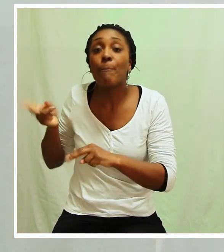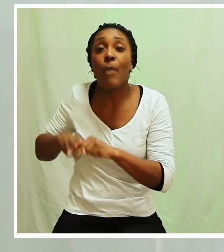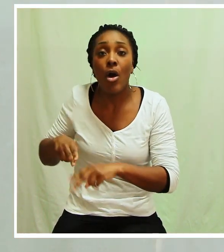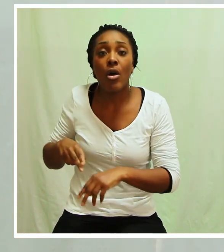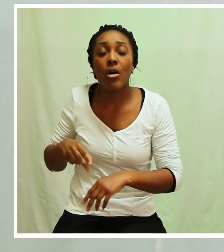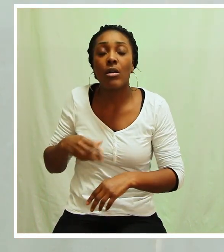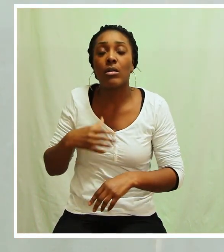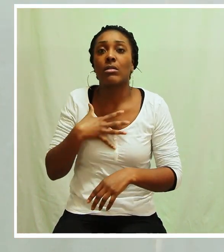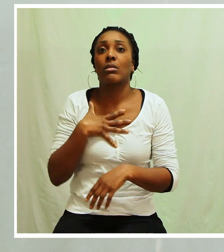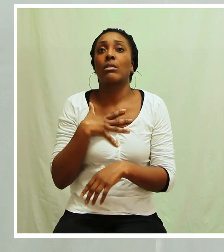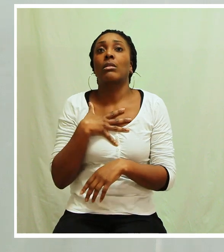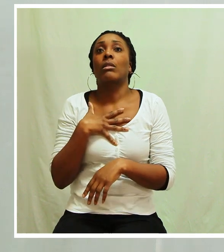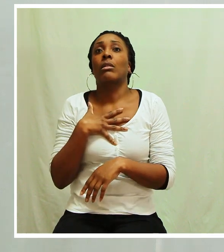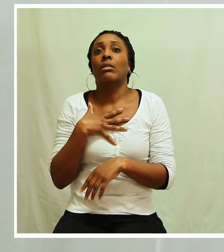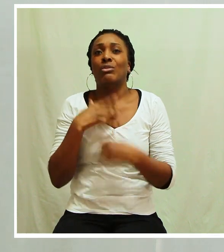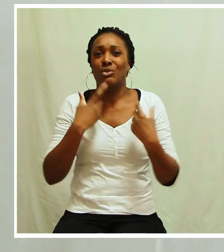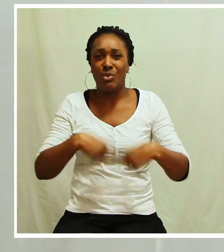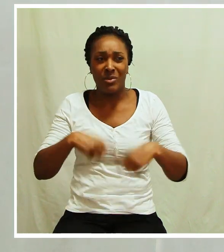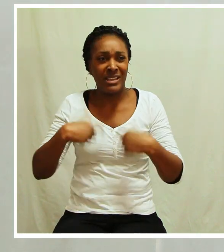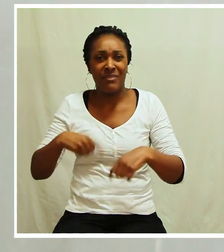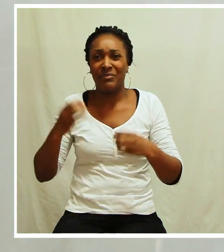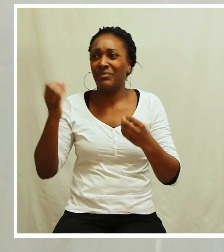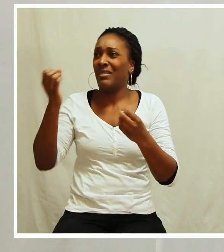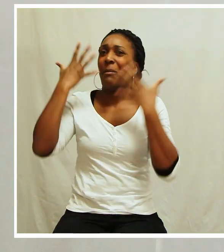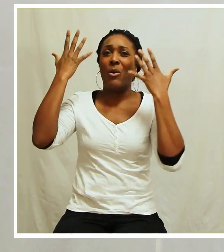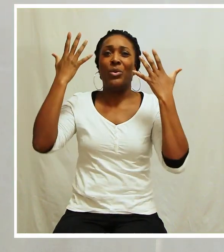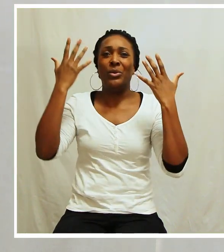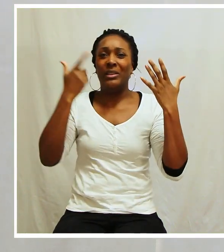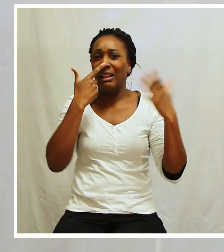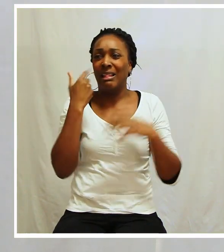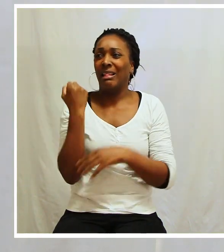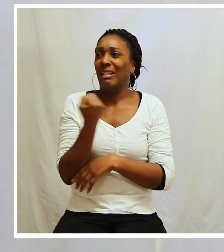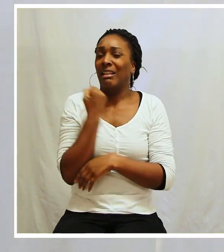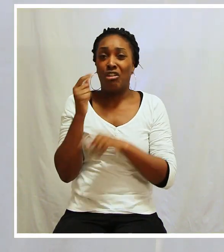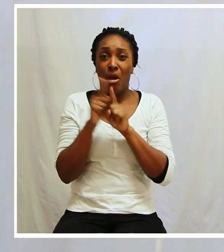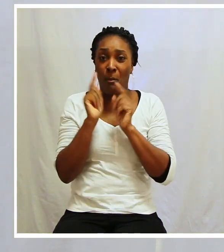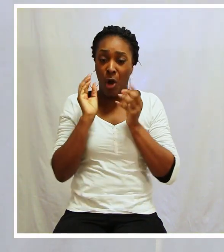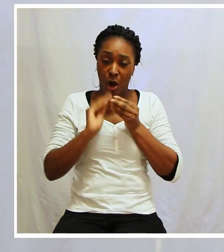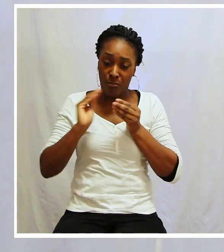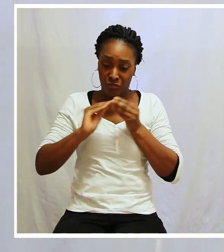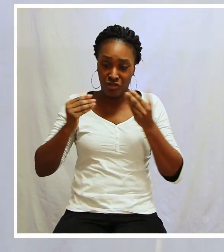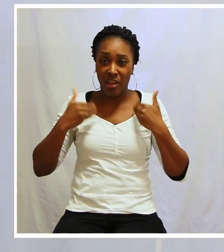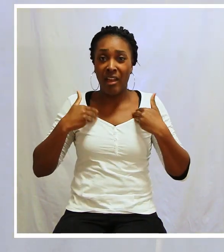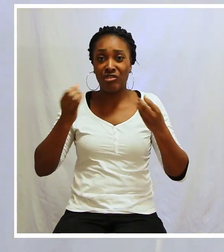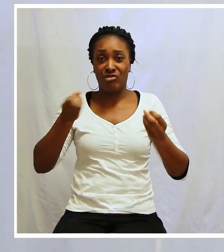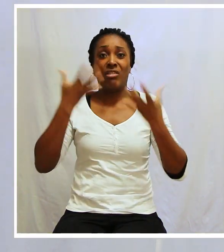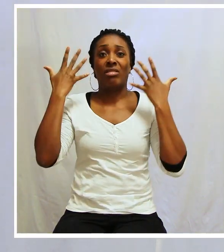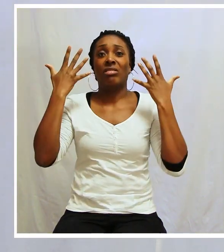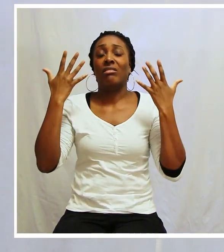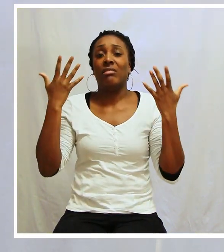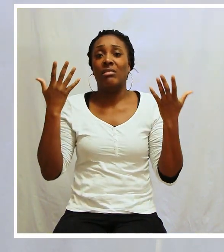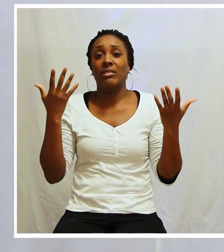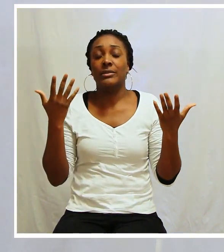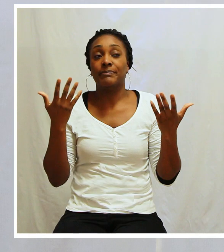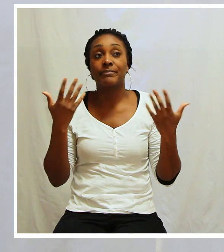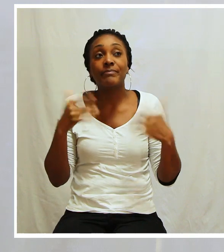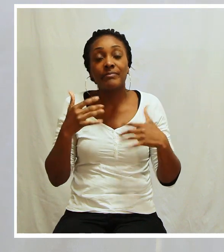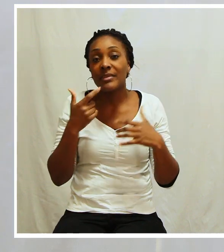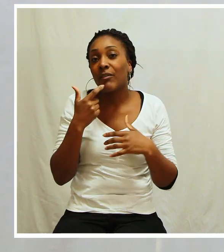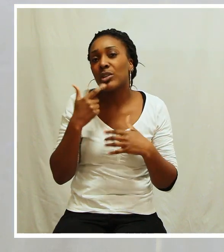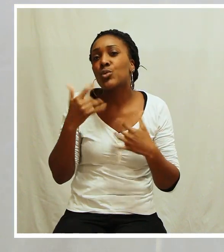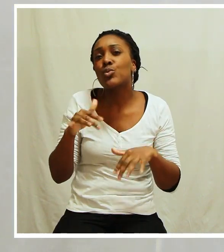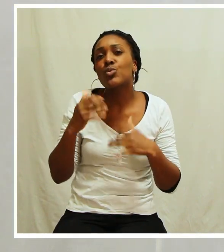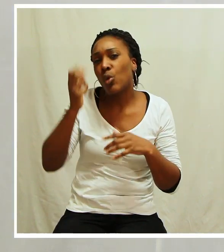Ce petit frère-là, eh bien, va être abandonné, et puis il va être traité comme un objet, en fait. Et donc, c'est quelqu'un qui vit un